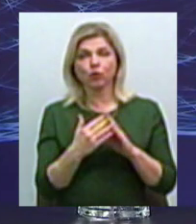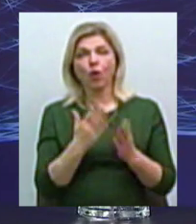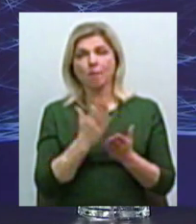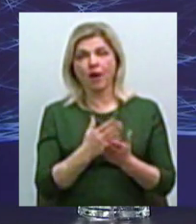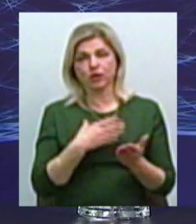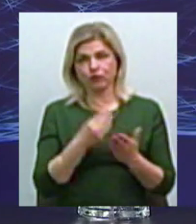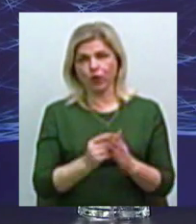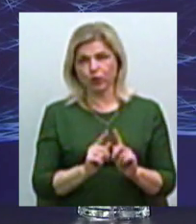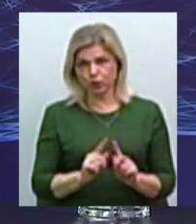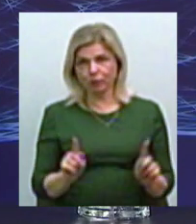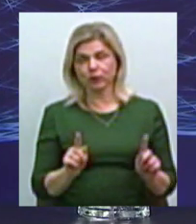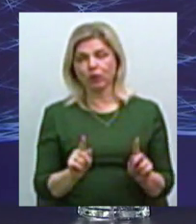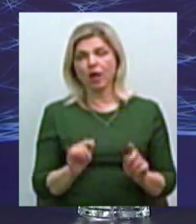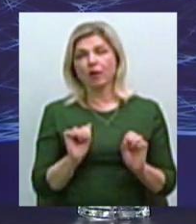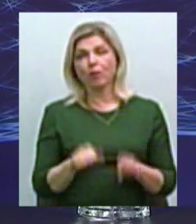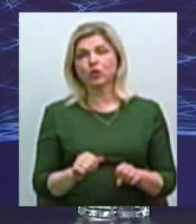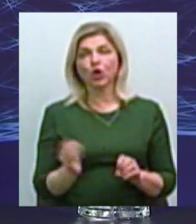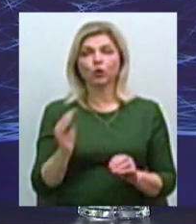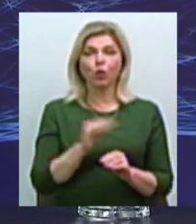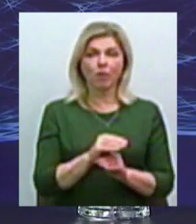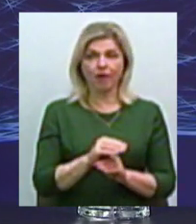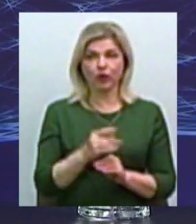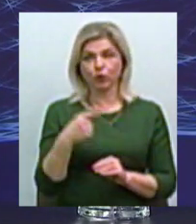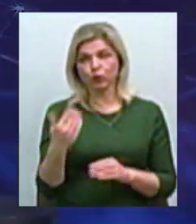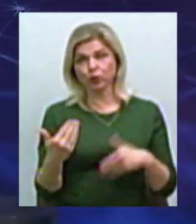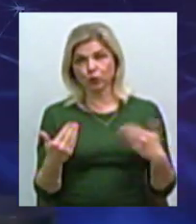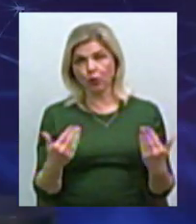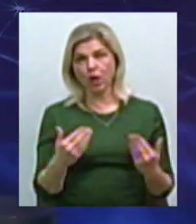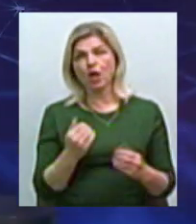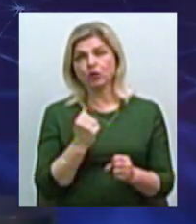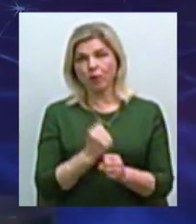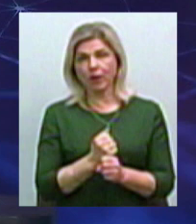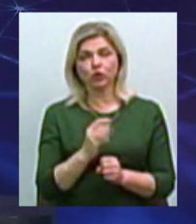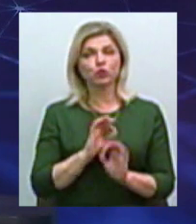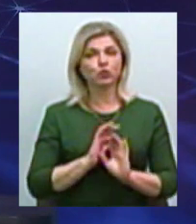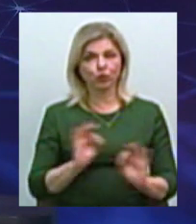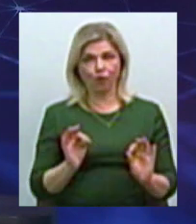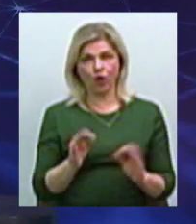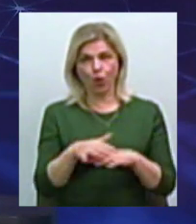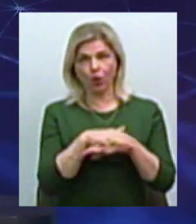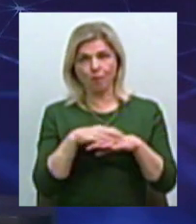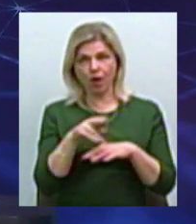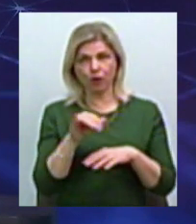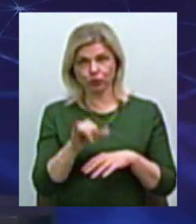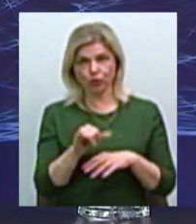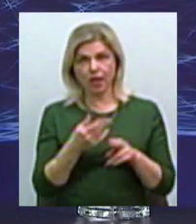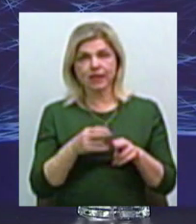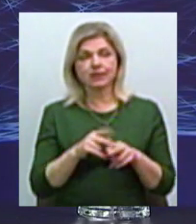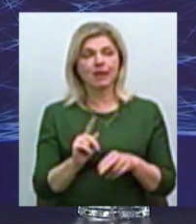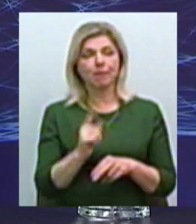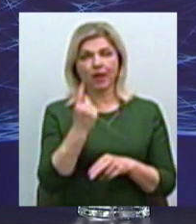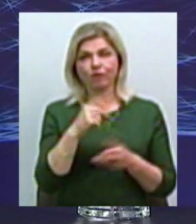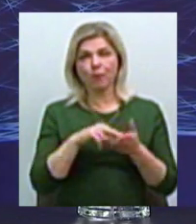і воно може додати один одного і відповідно зробити чудову громаду. І це якраз був перший проект інтеграційний. І